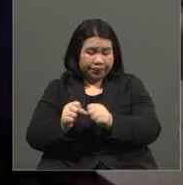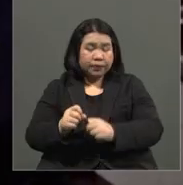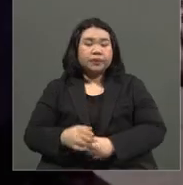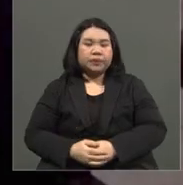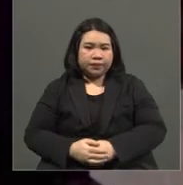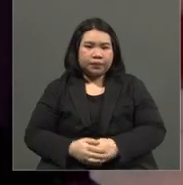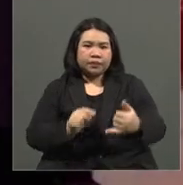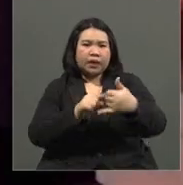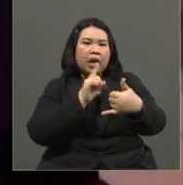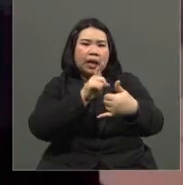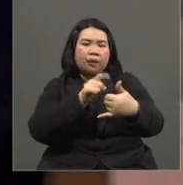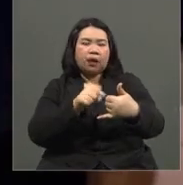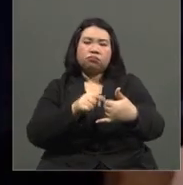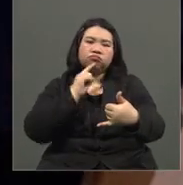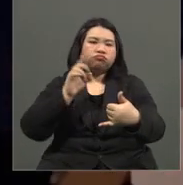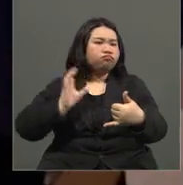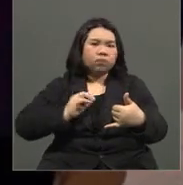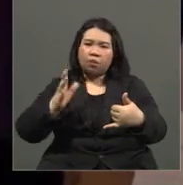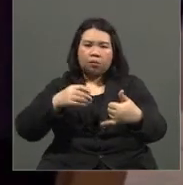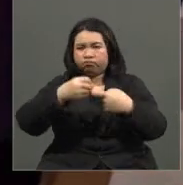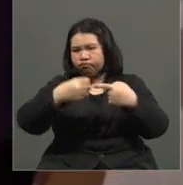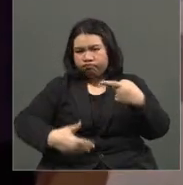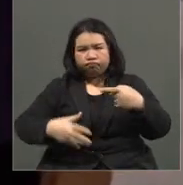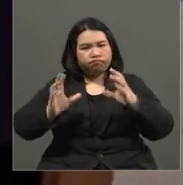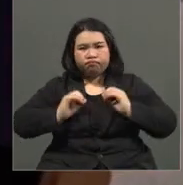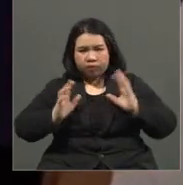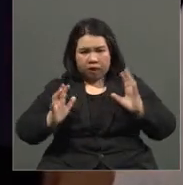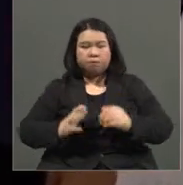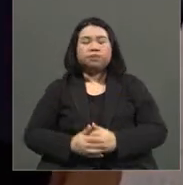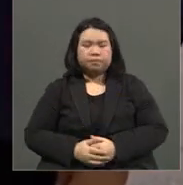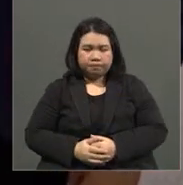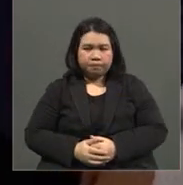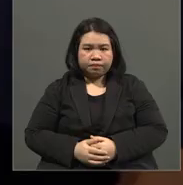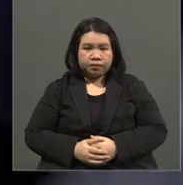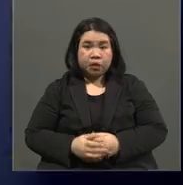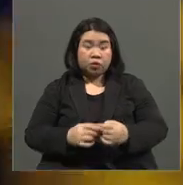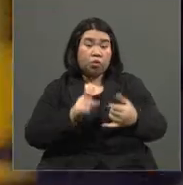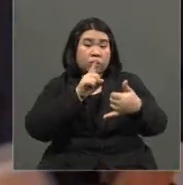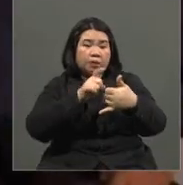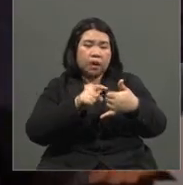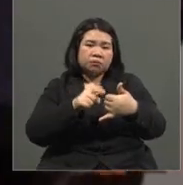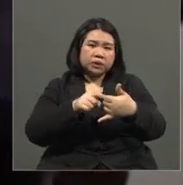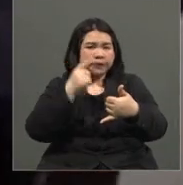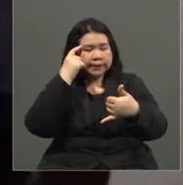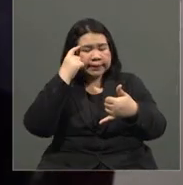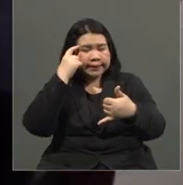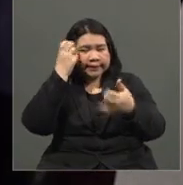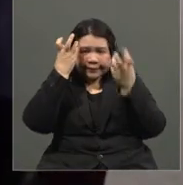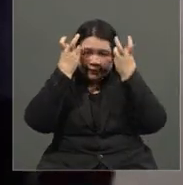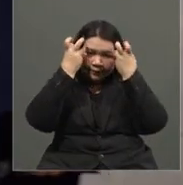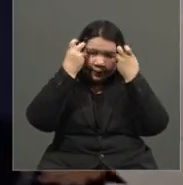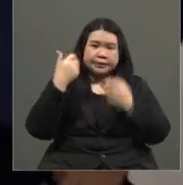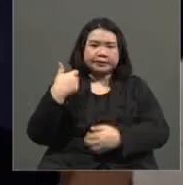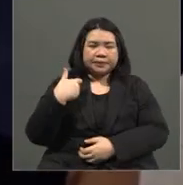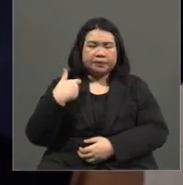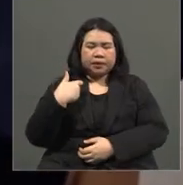นายธนวันยังคงให้การปฏิเสธทุกข้อกล่าวหาครับและระระหว่างการสอบปากคำผู้ต้องหาเองเขาบอกมีอาการเครียด